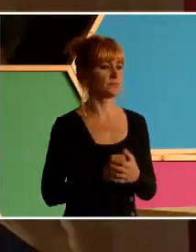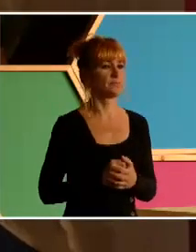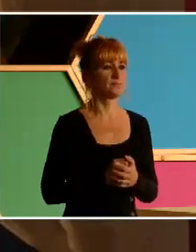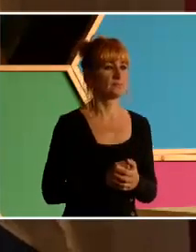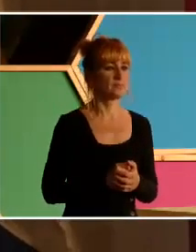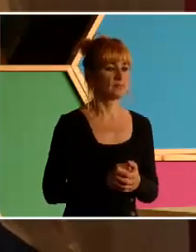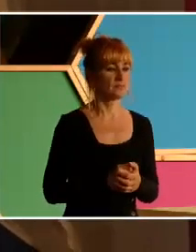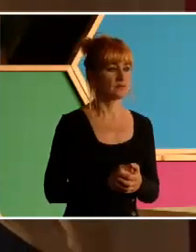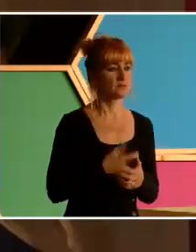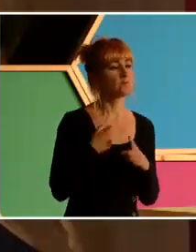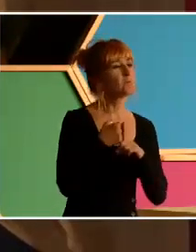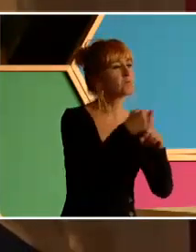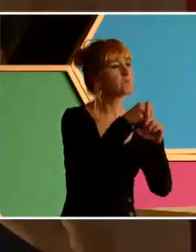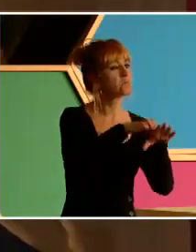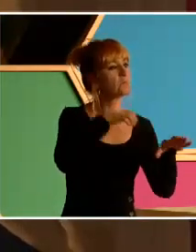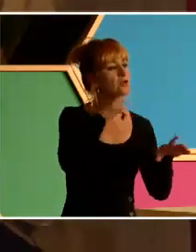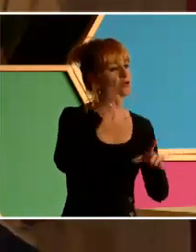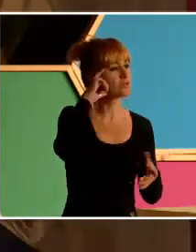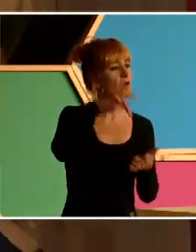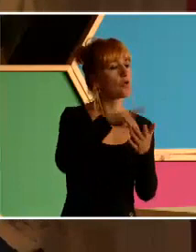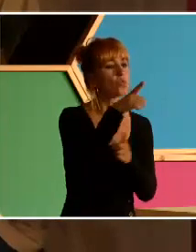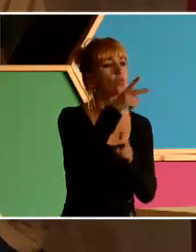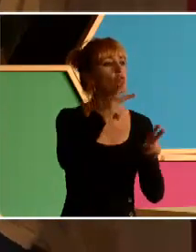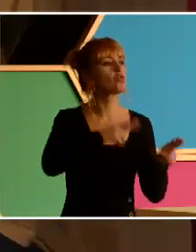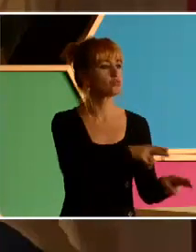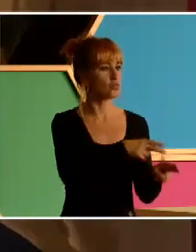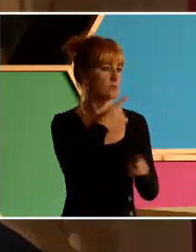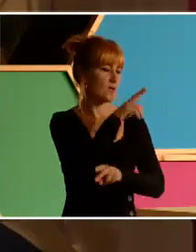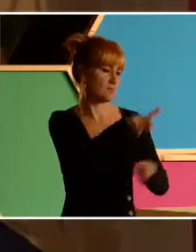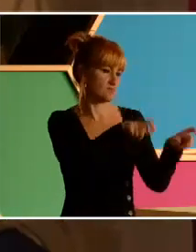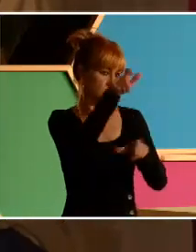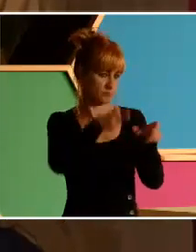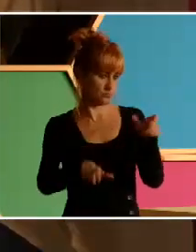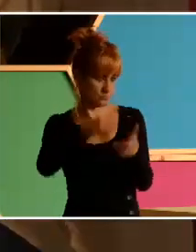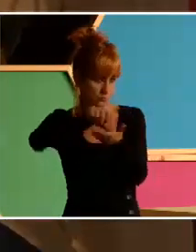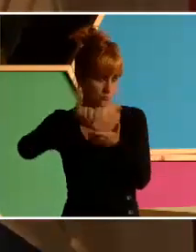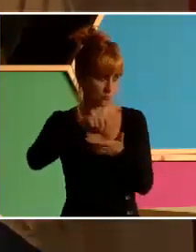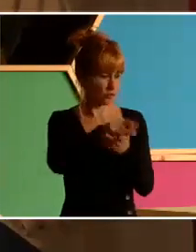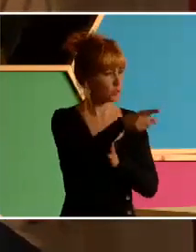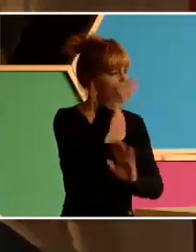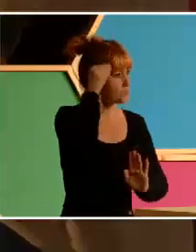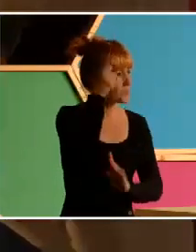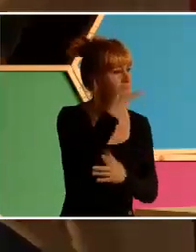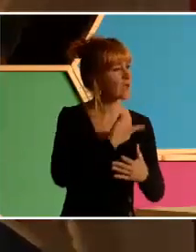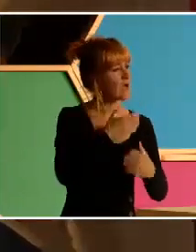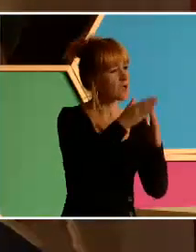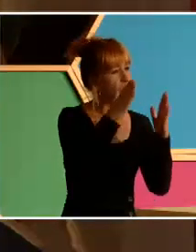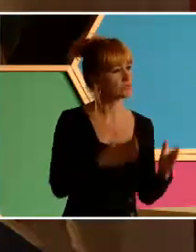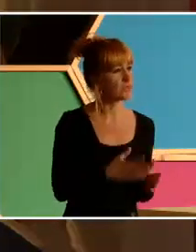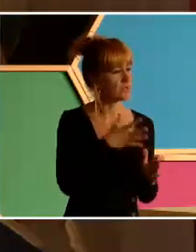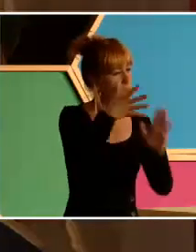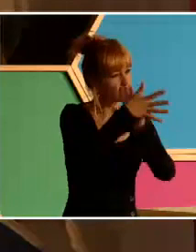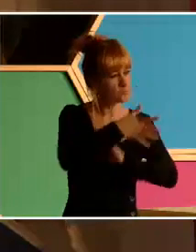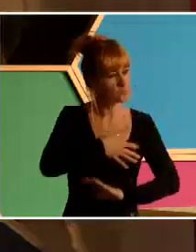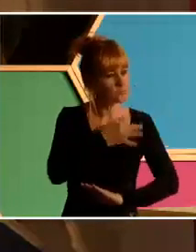majoria de repressió es va exercir l'1 d'octubre sobre la població. Llavors, si ens poguessis explicar què s'ha fet des de l'Ajuntament amb